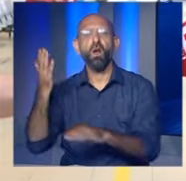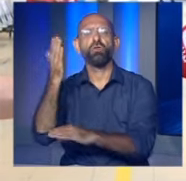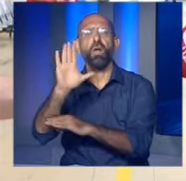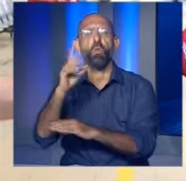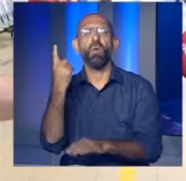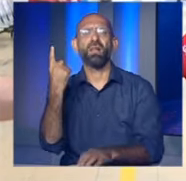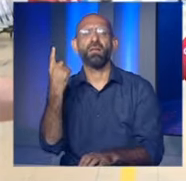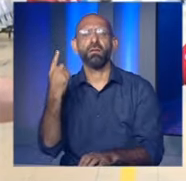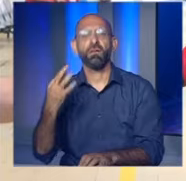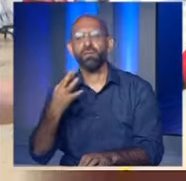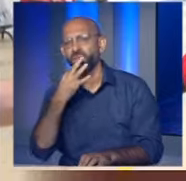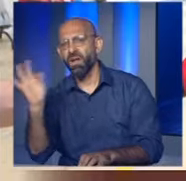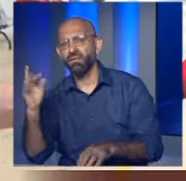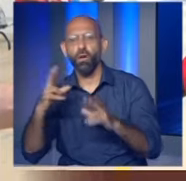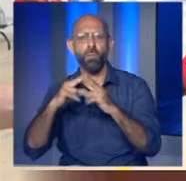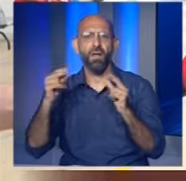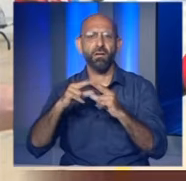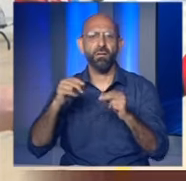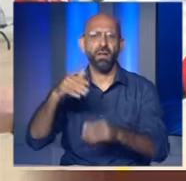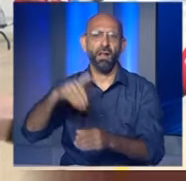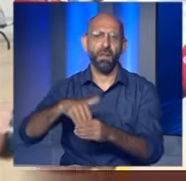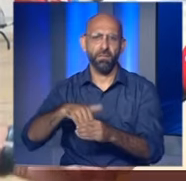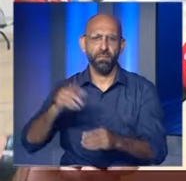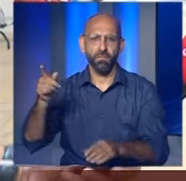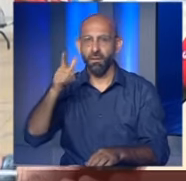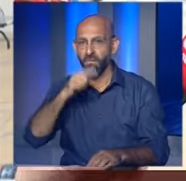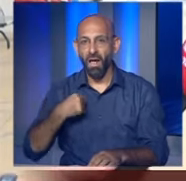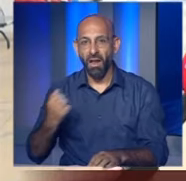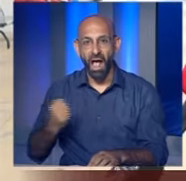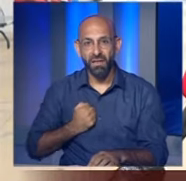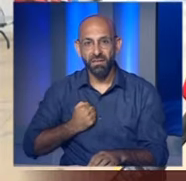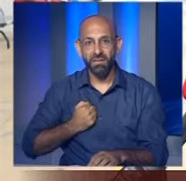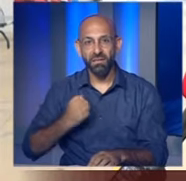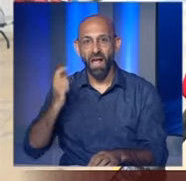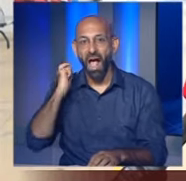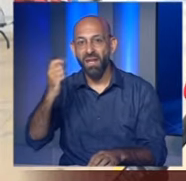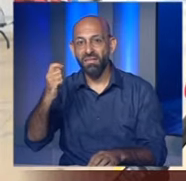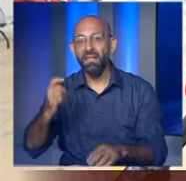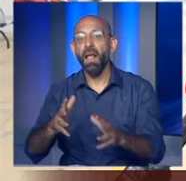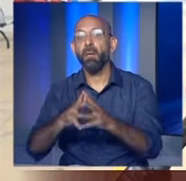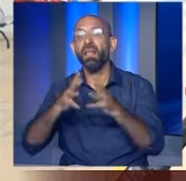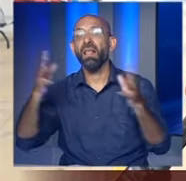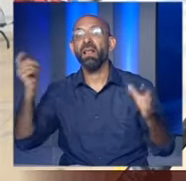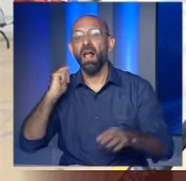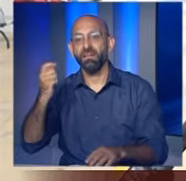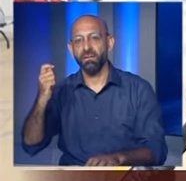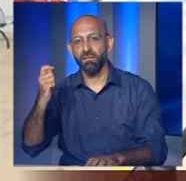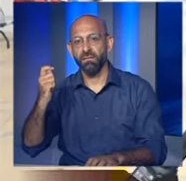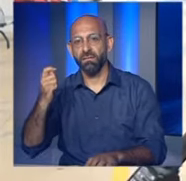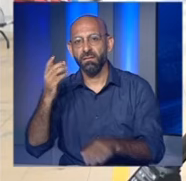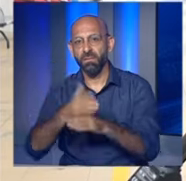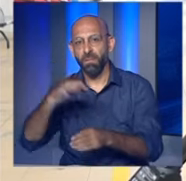المرشح الوحيد الفرنسي اللبناني اللي نازل على الانتخابات عن حزب عندي حظوظ كثير كبيره بس